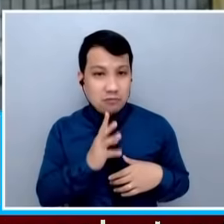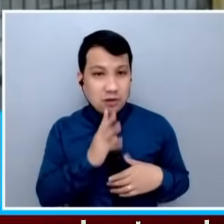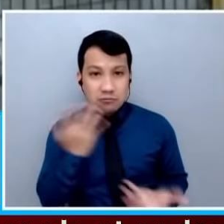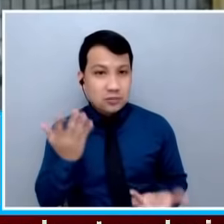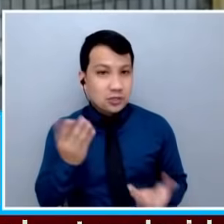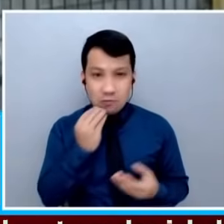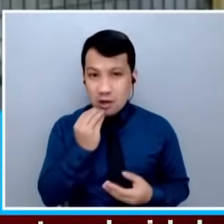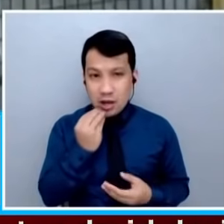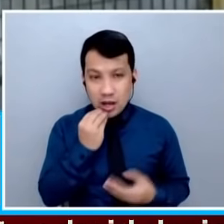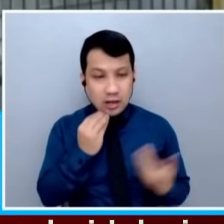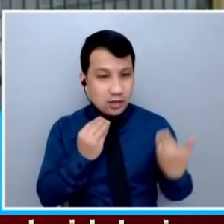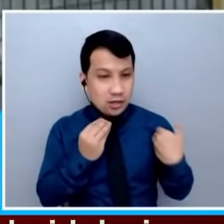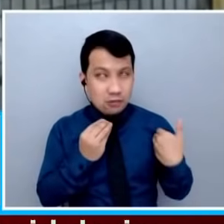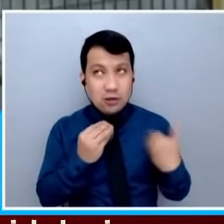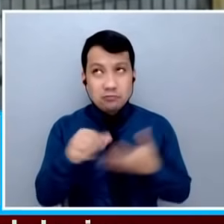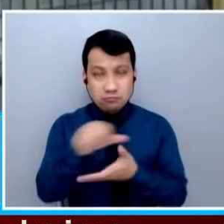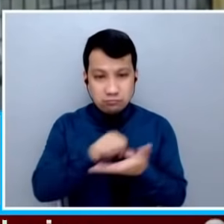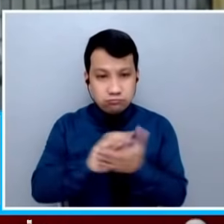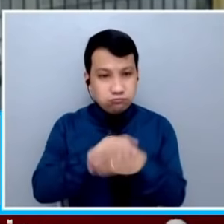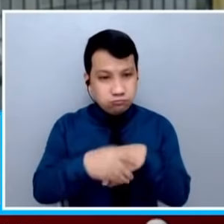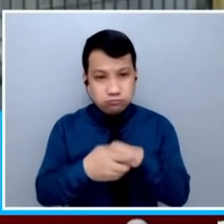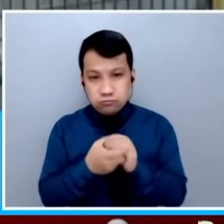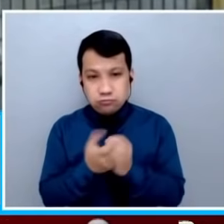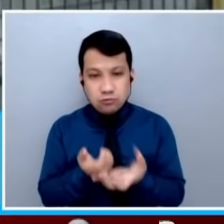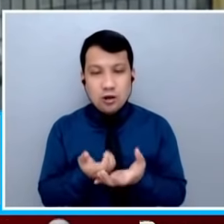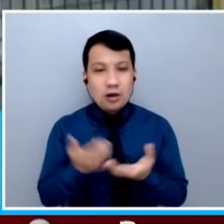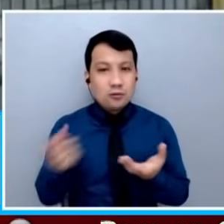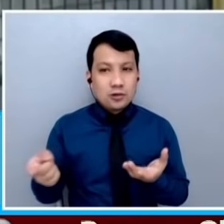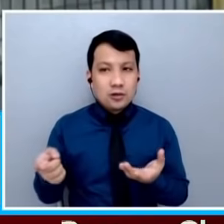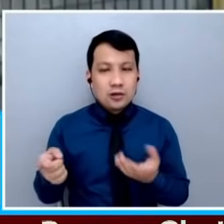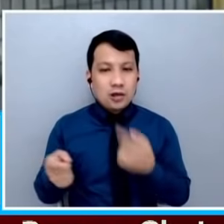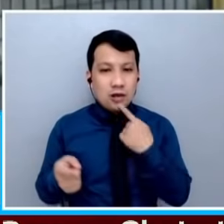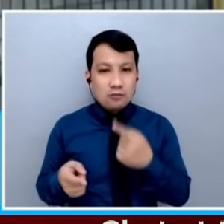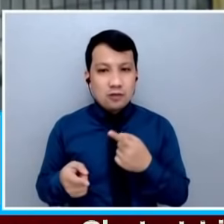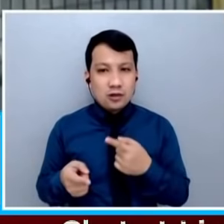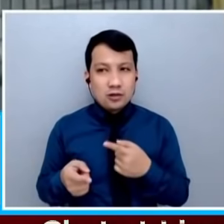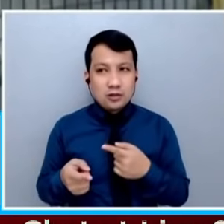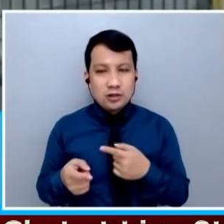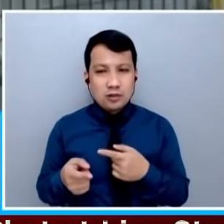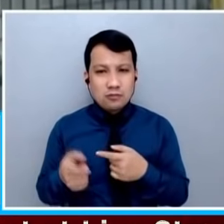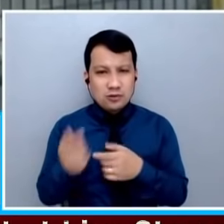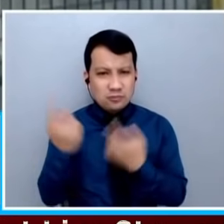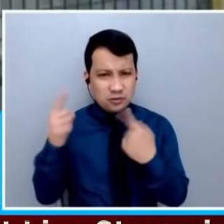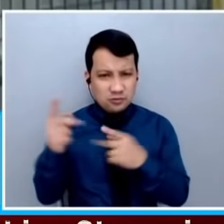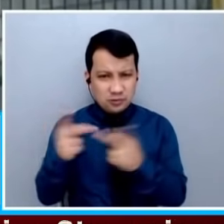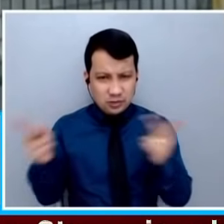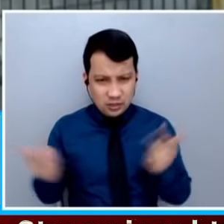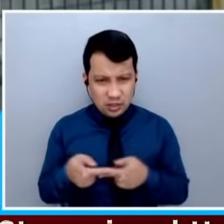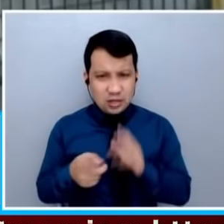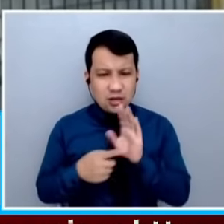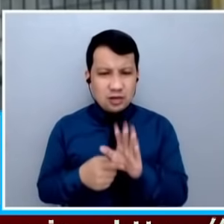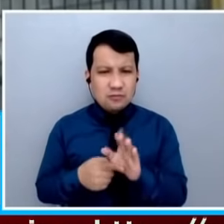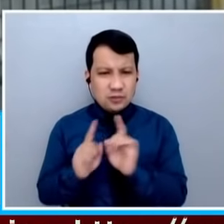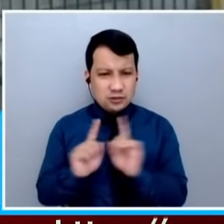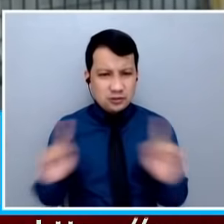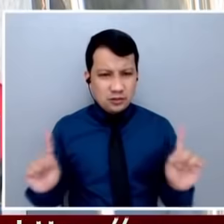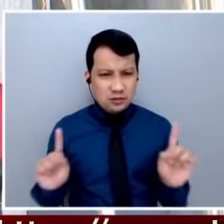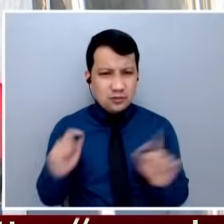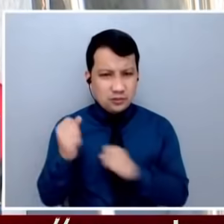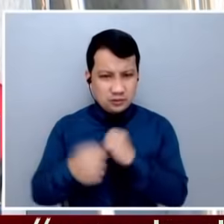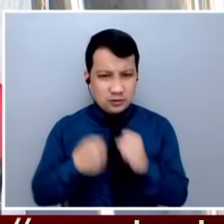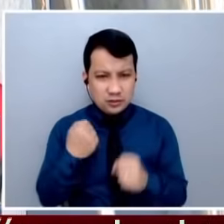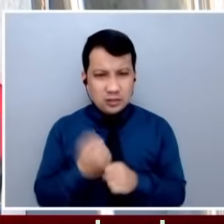kumain, nag-sanitize ka ng kamay mo, may adequate ventilation yung pinuntahan mo. Yung physical distancing, isa sakripisyo natin